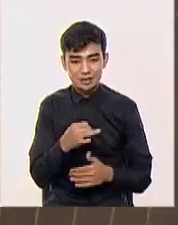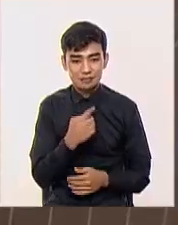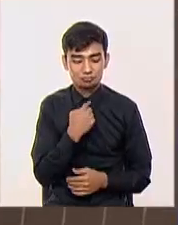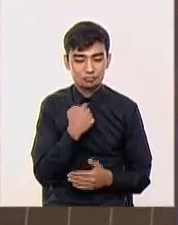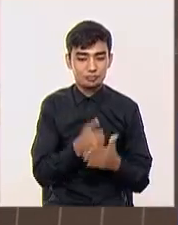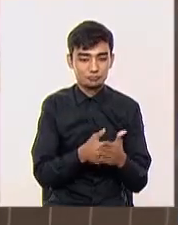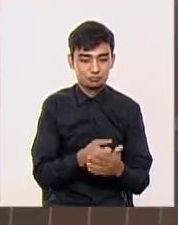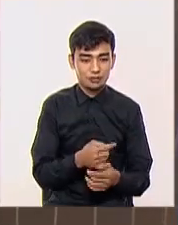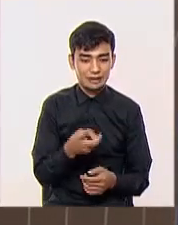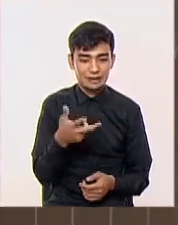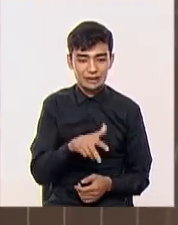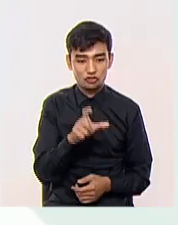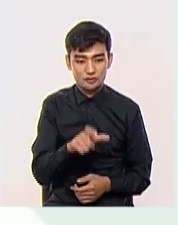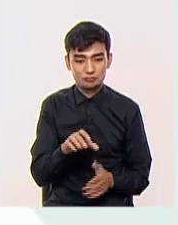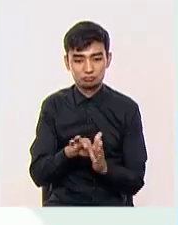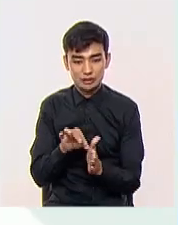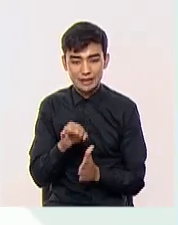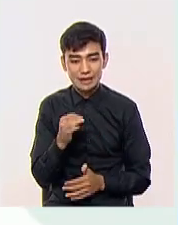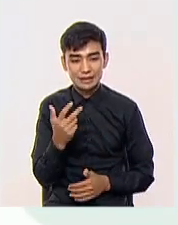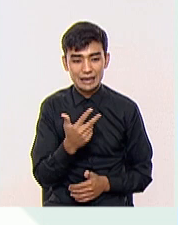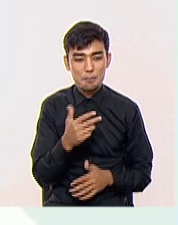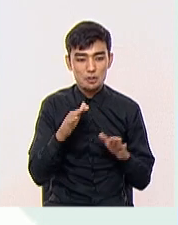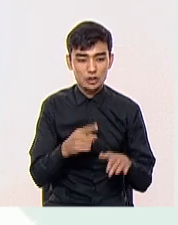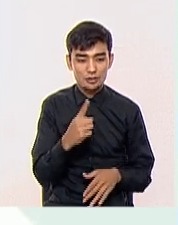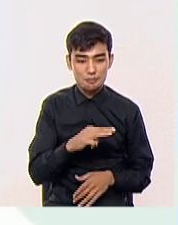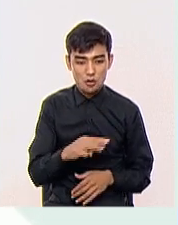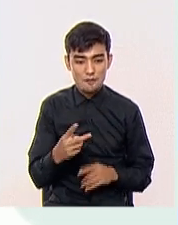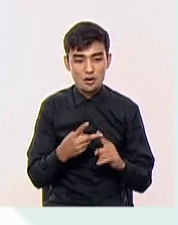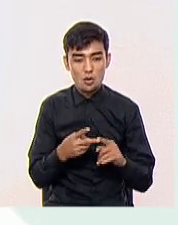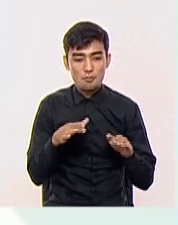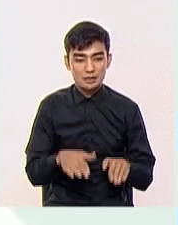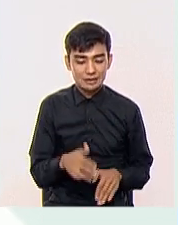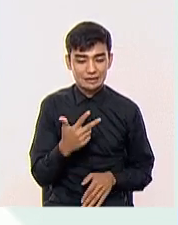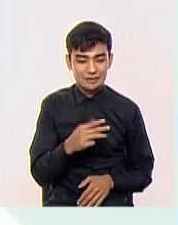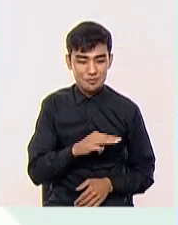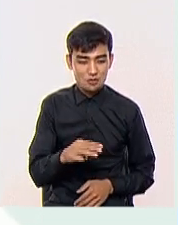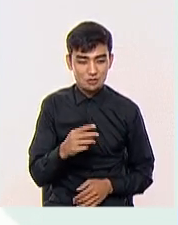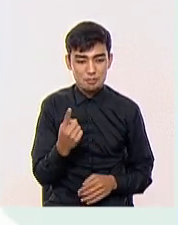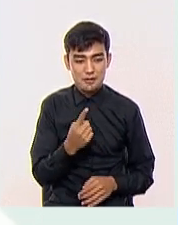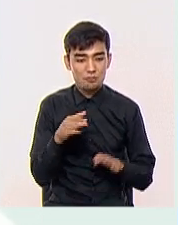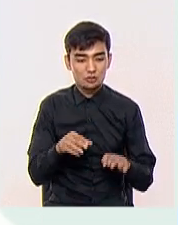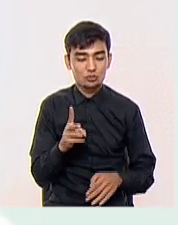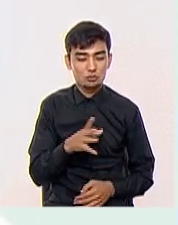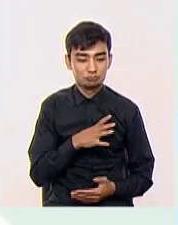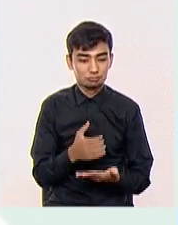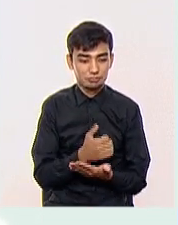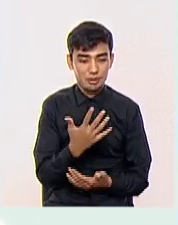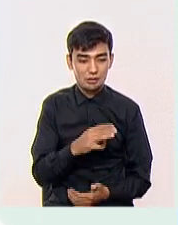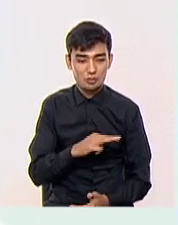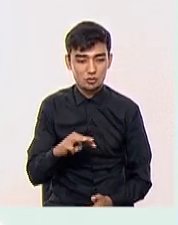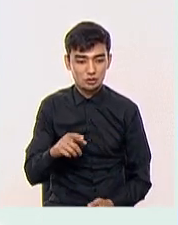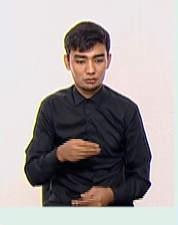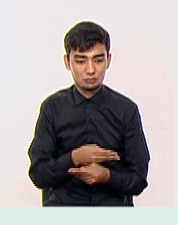беру арқылы 3 жеңімпаз анықталады. Сәйкесінше 3-ші орын иегеріне 1 миллион, 2-ші орынға 3 миллион, 1-ші орын иеленген кәсіпкерге 5 миллион